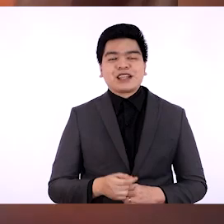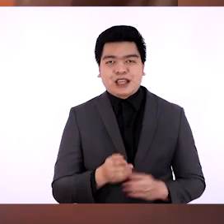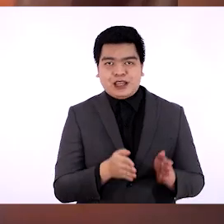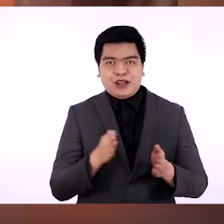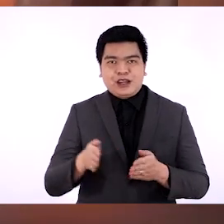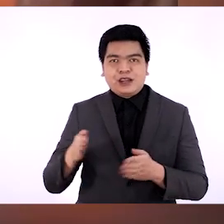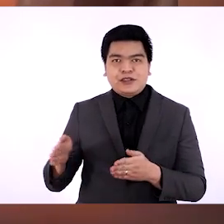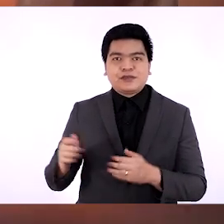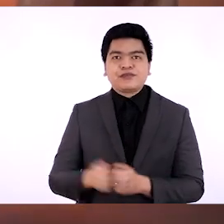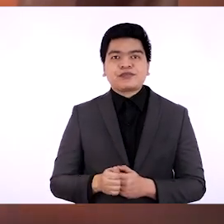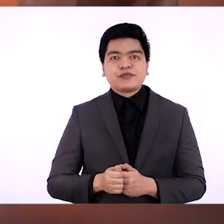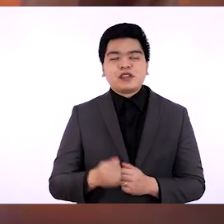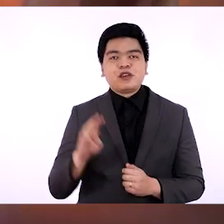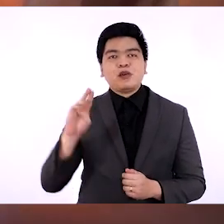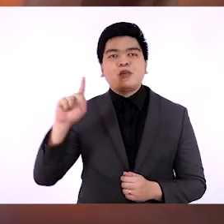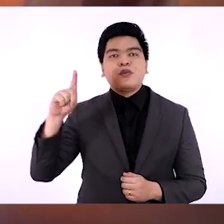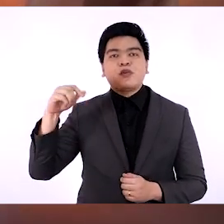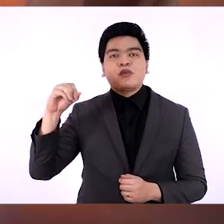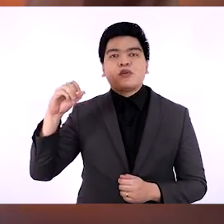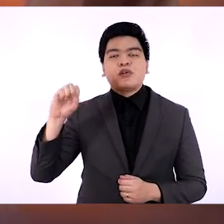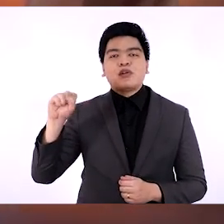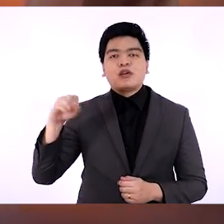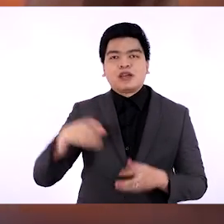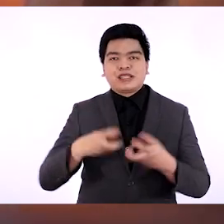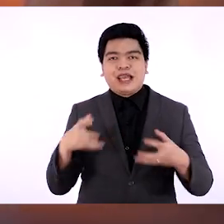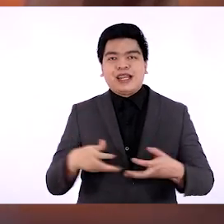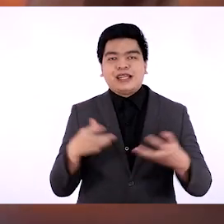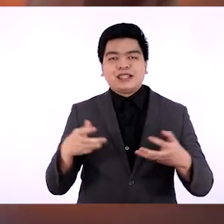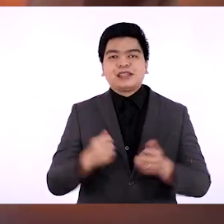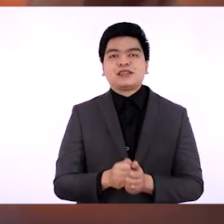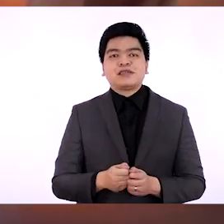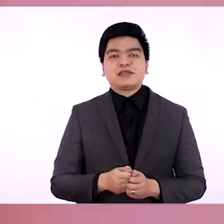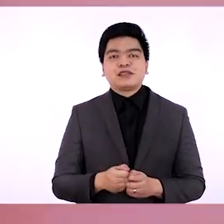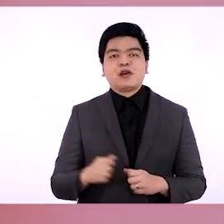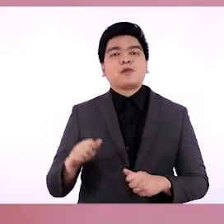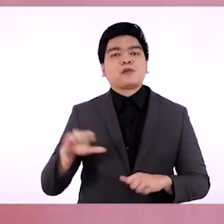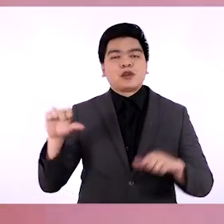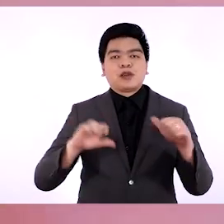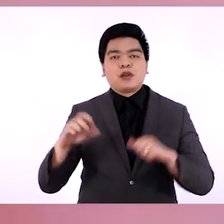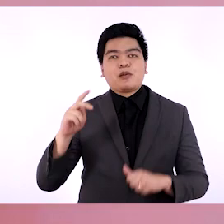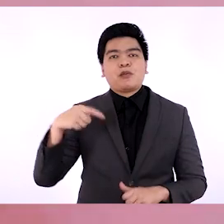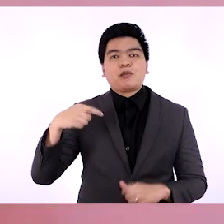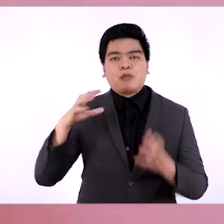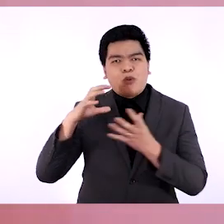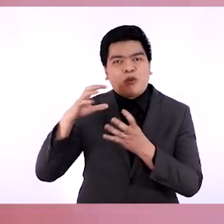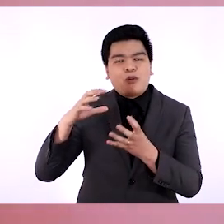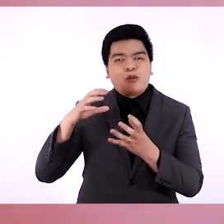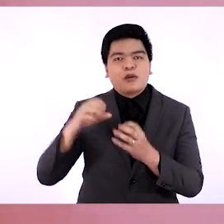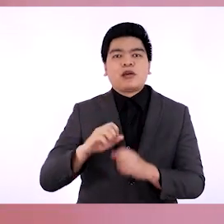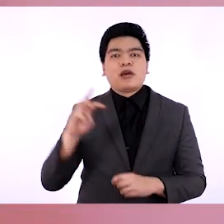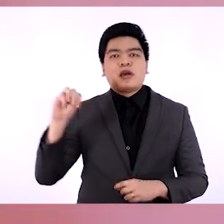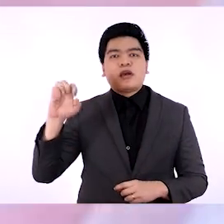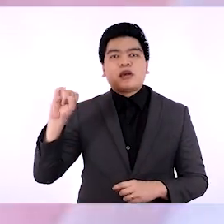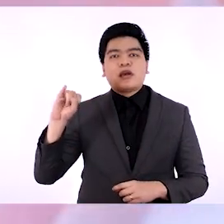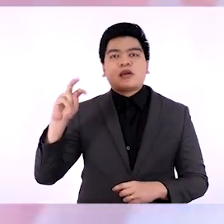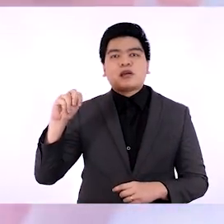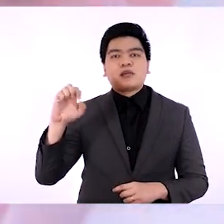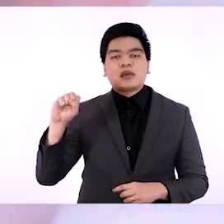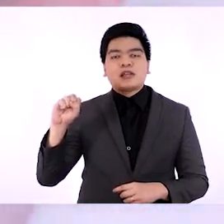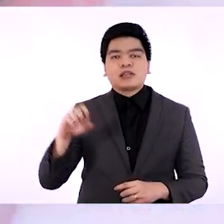namin ay buko salad po. Ang main ingredients po nito ay buko, mais, gatas